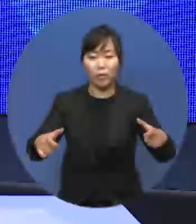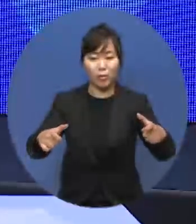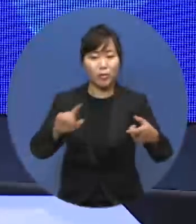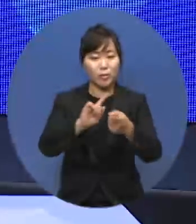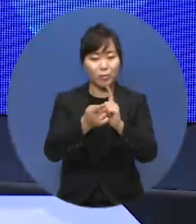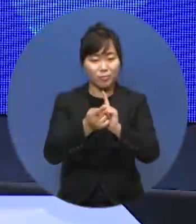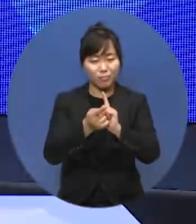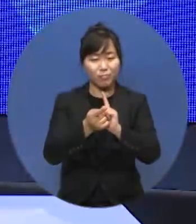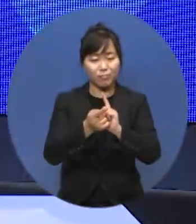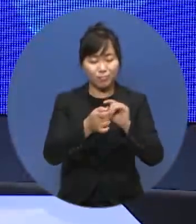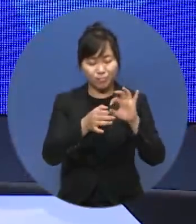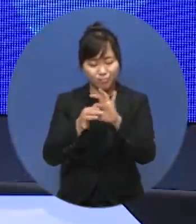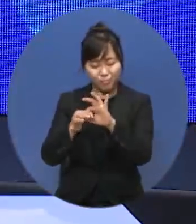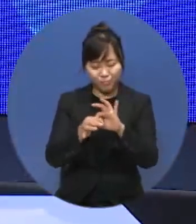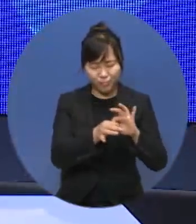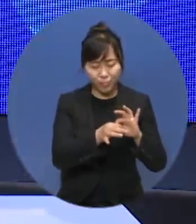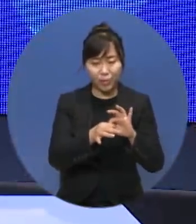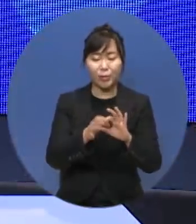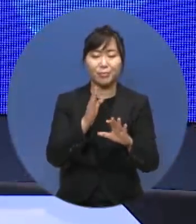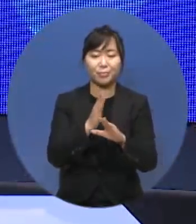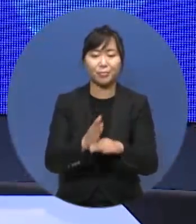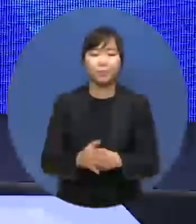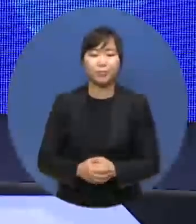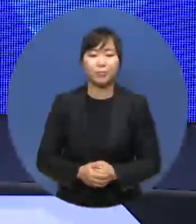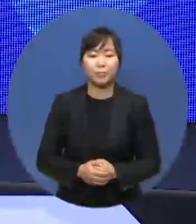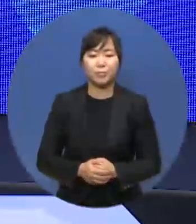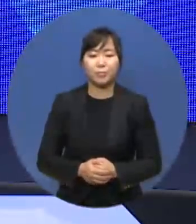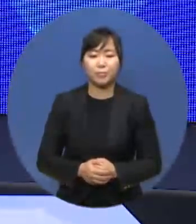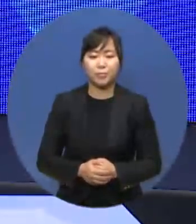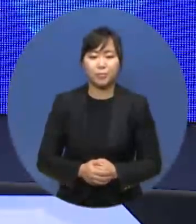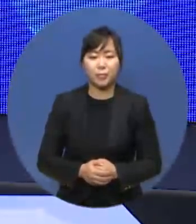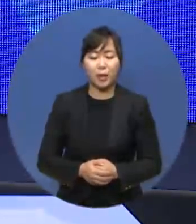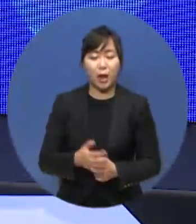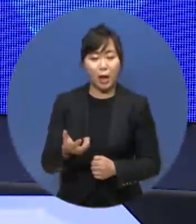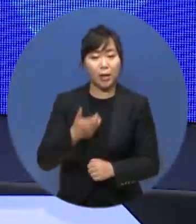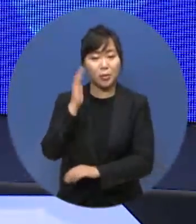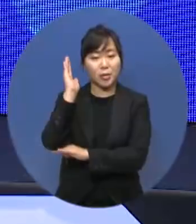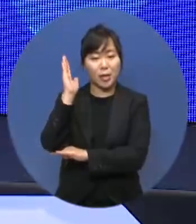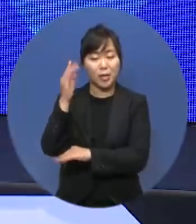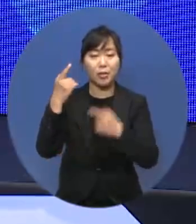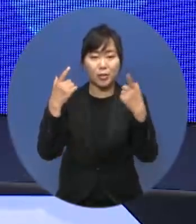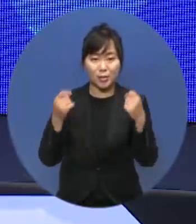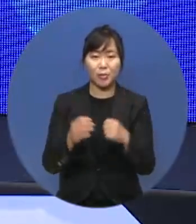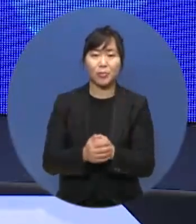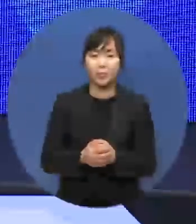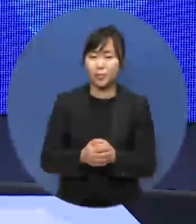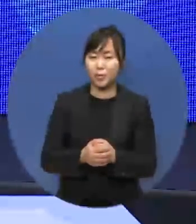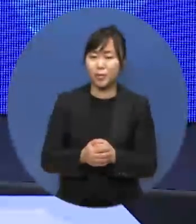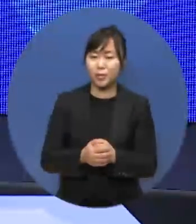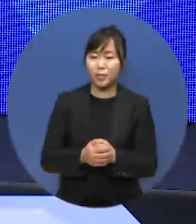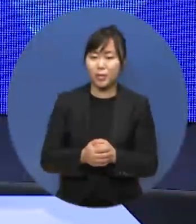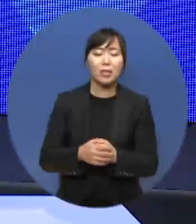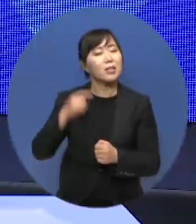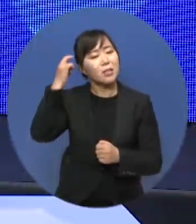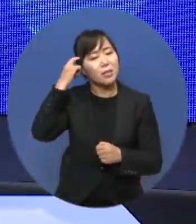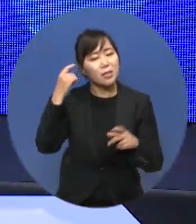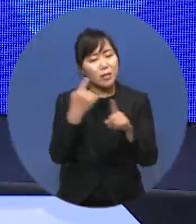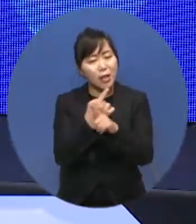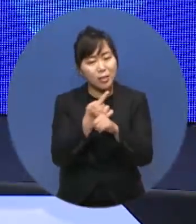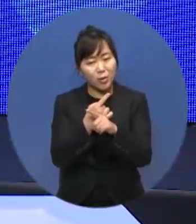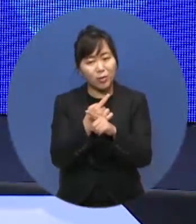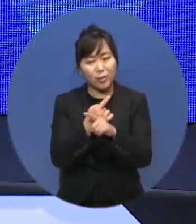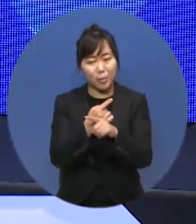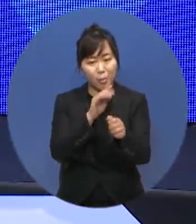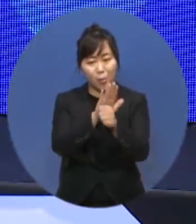영역과는 꾸준하게 연계를 하고 있는 상황이긴 합니다. 그 앞에서도 말씀을 드렸지만 이제 그 인식개선, 장애